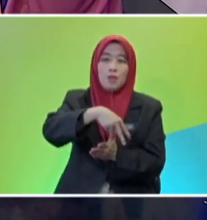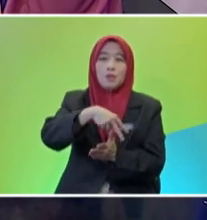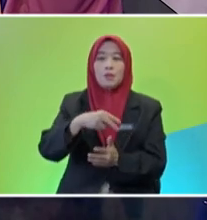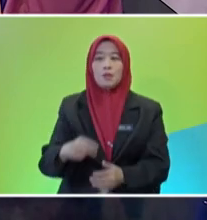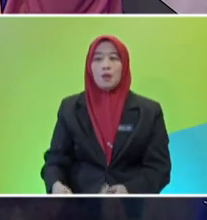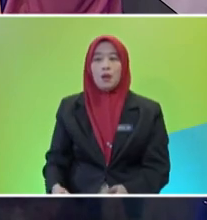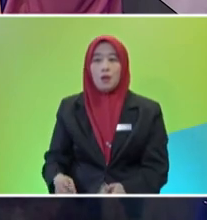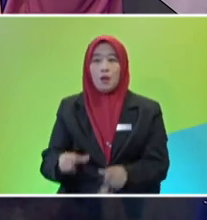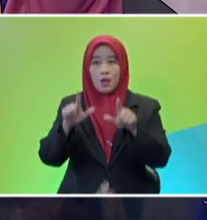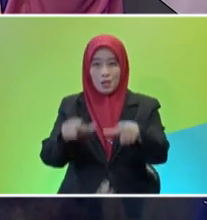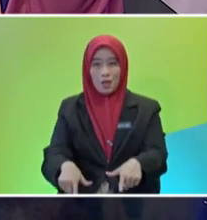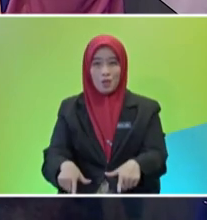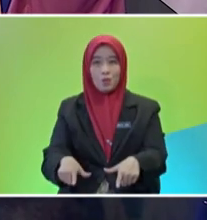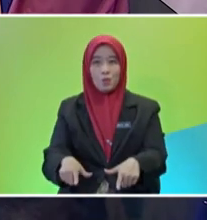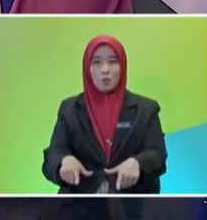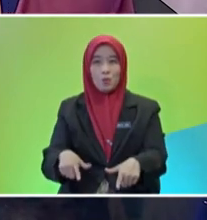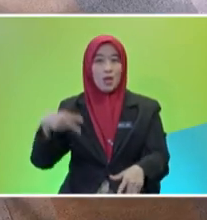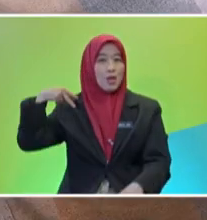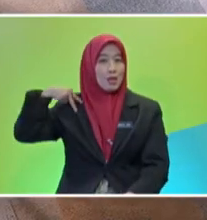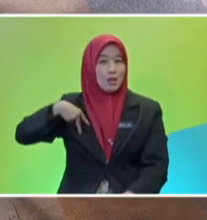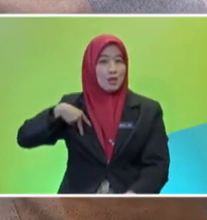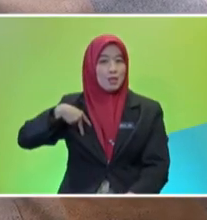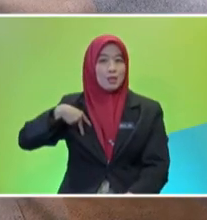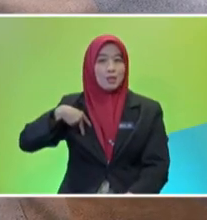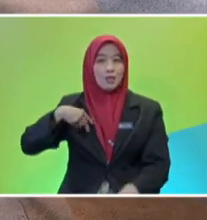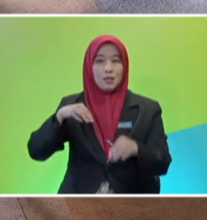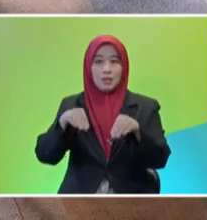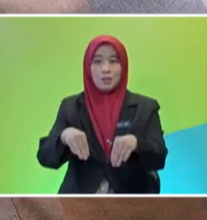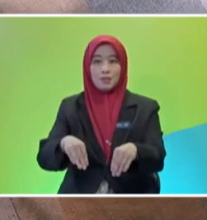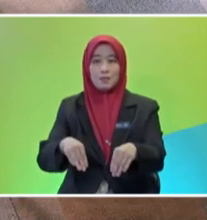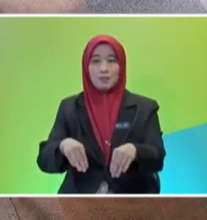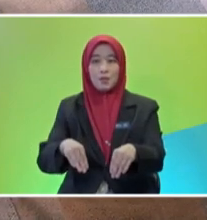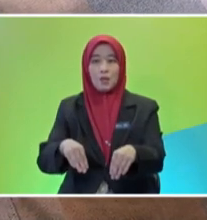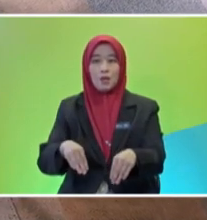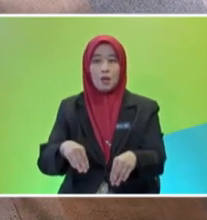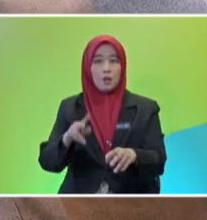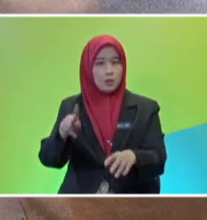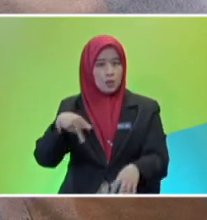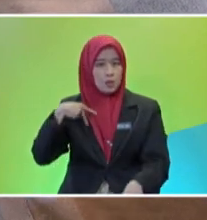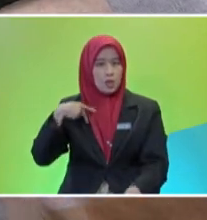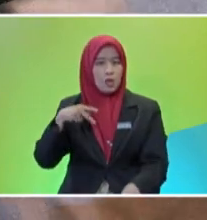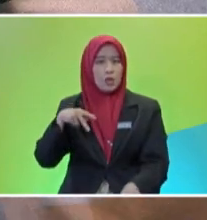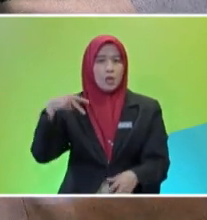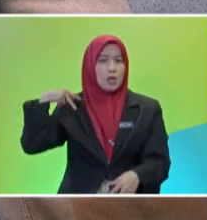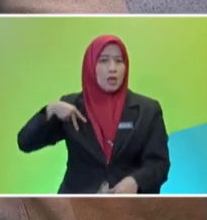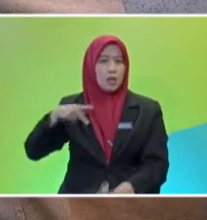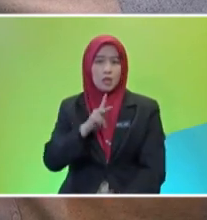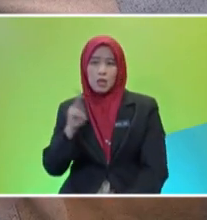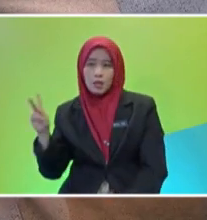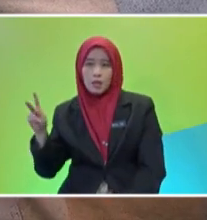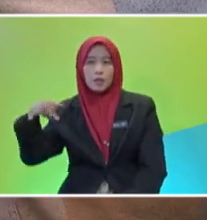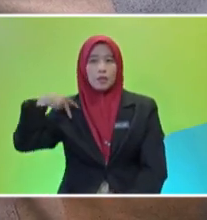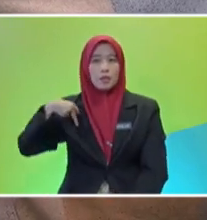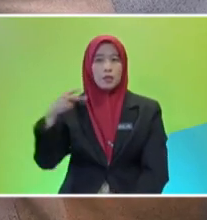ni di sini. Murid-murid di sana kena pastikan ya. Kaki kanan, kaki kiri. Betul.